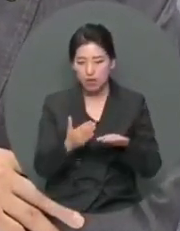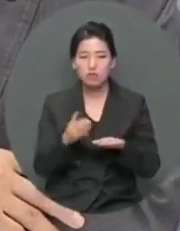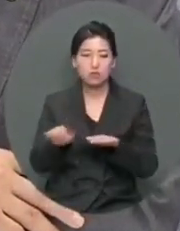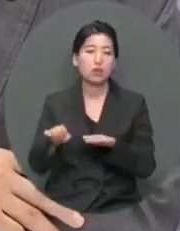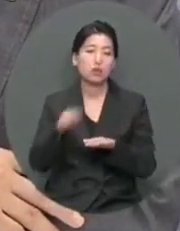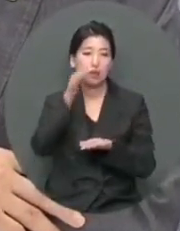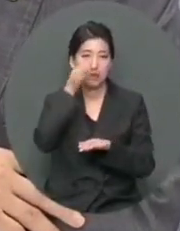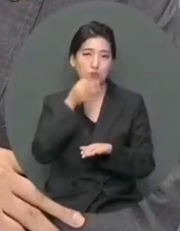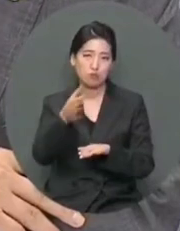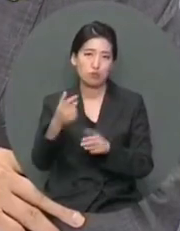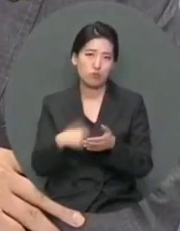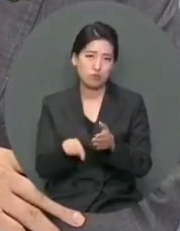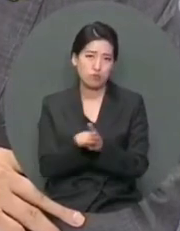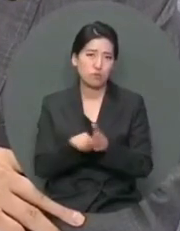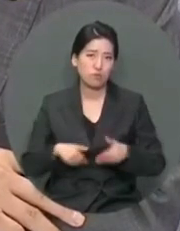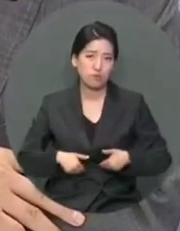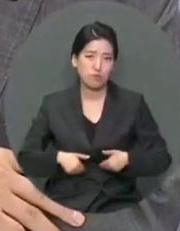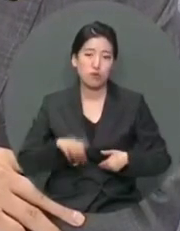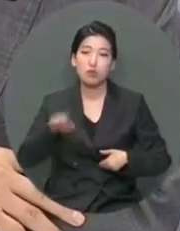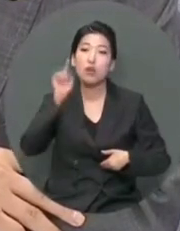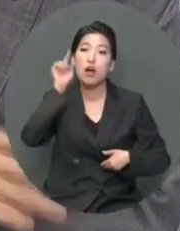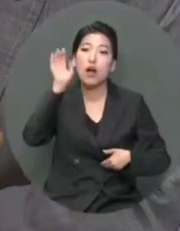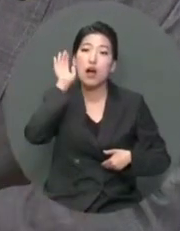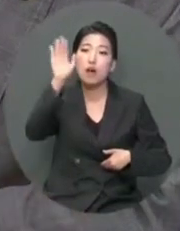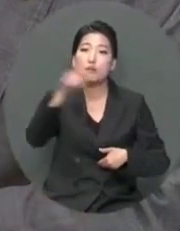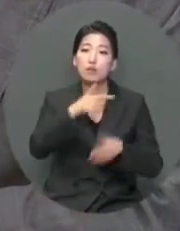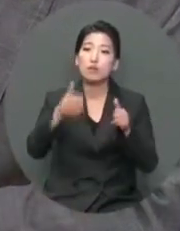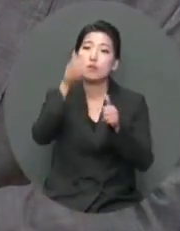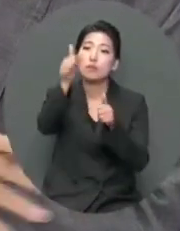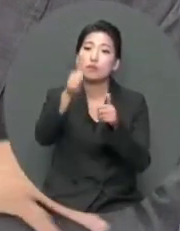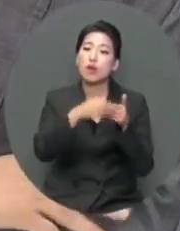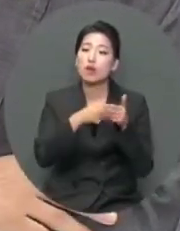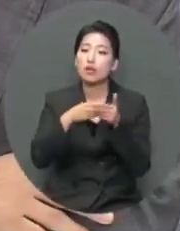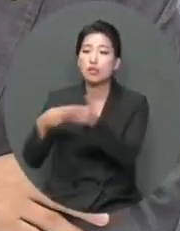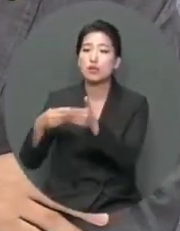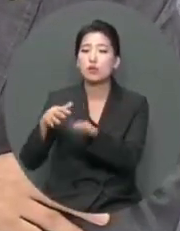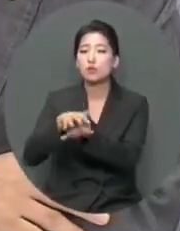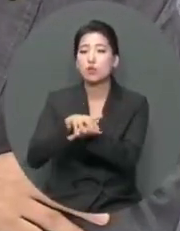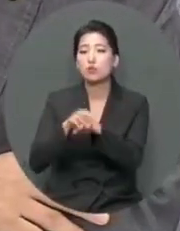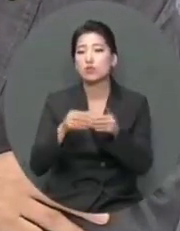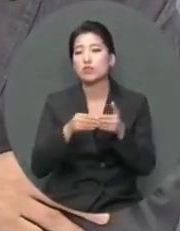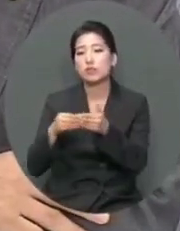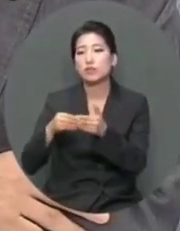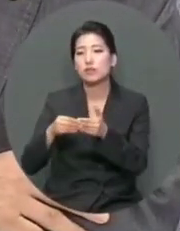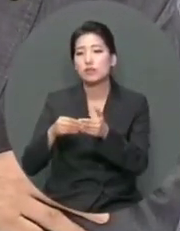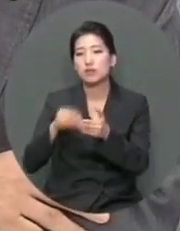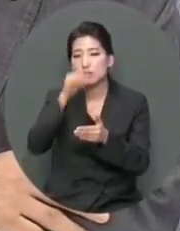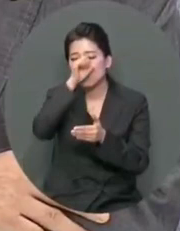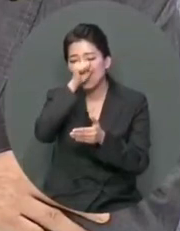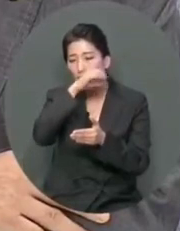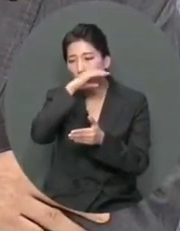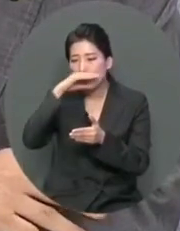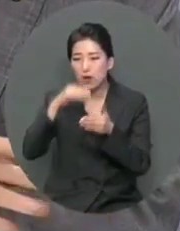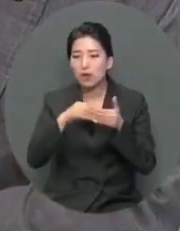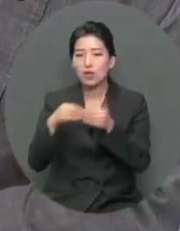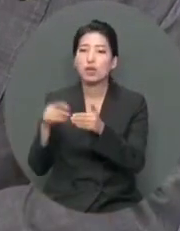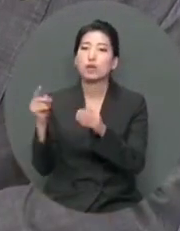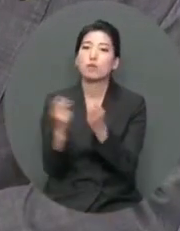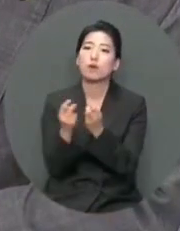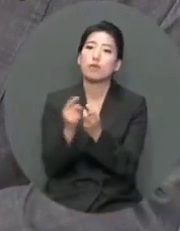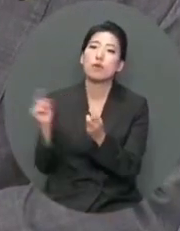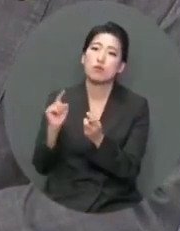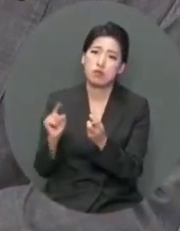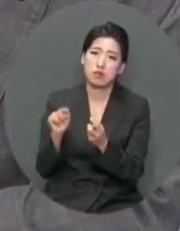있도록 법원을 어떻게 이끌어 갈 거냐 하는 게 아마 후보자님 만일 대법원장이 되신다면은